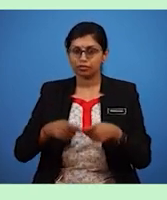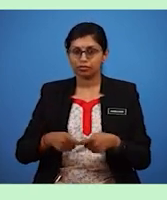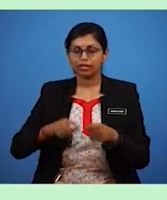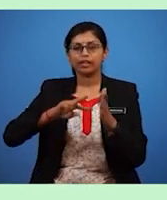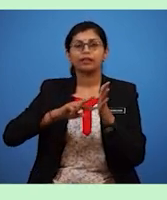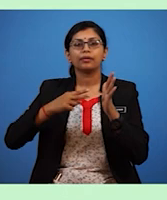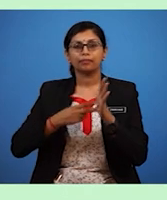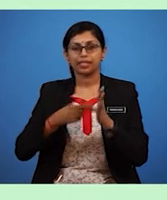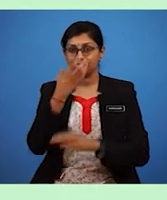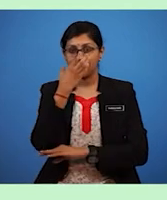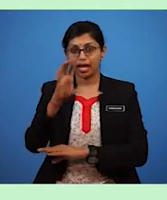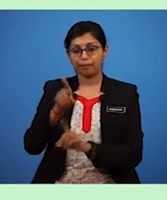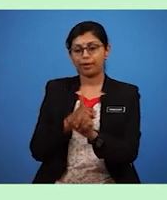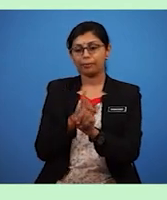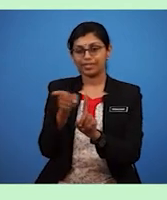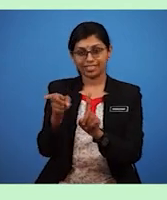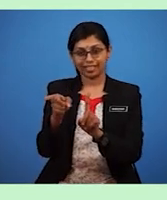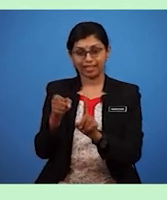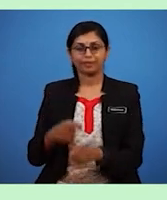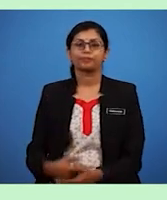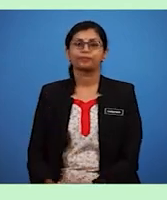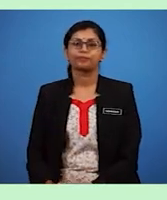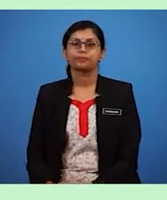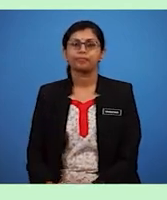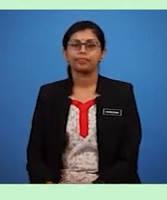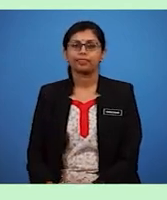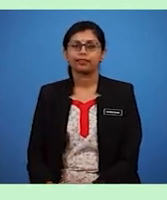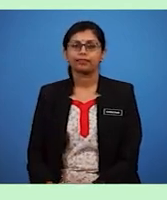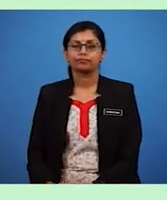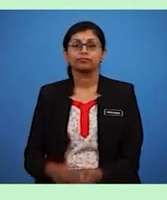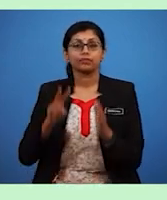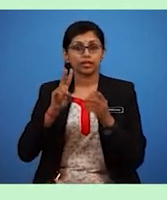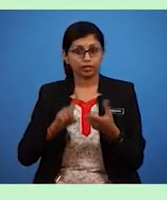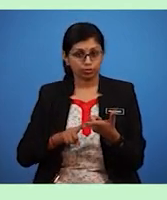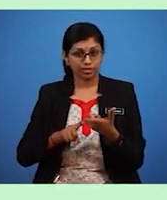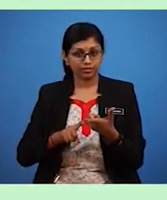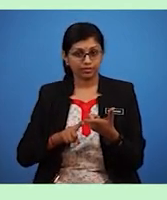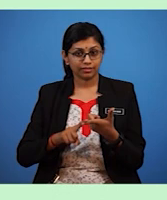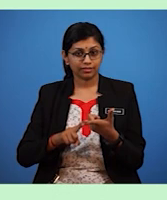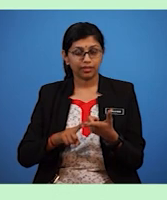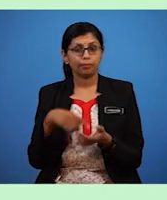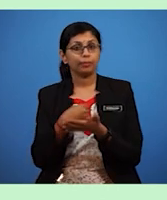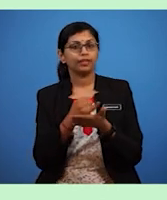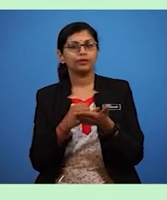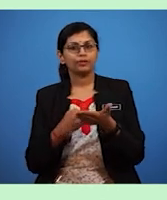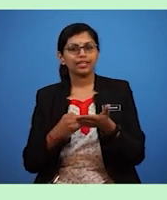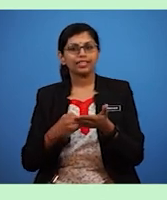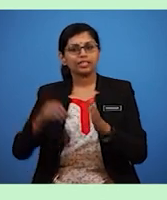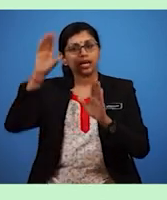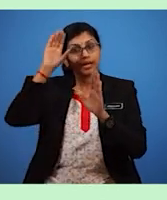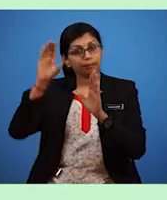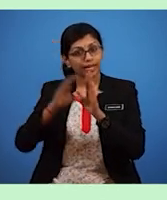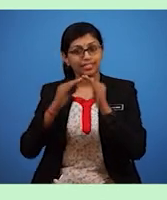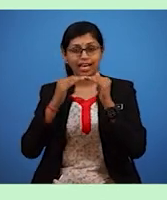menentukan maksud haba penyesaran. Kedua, melukis